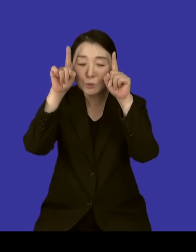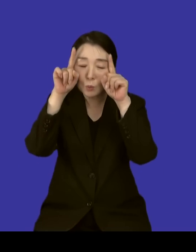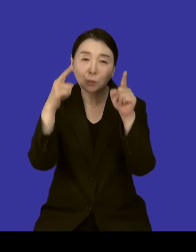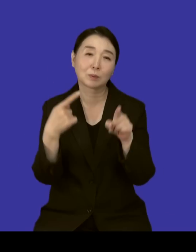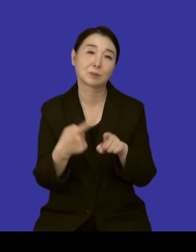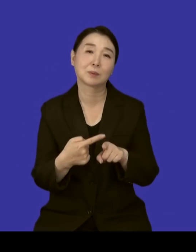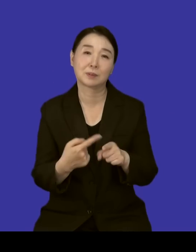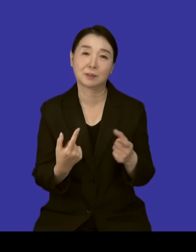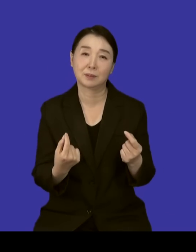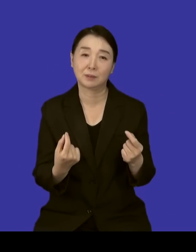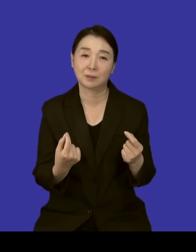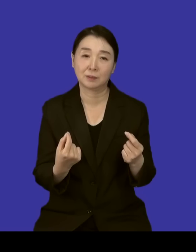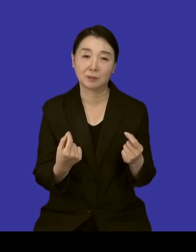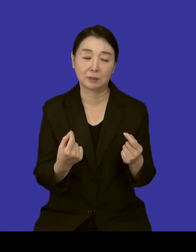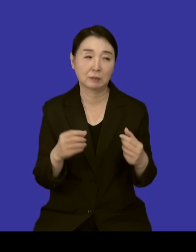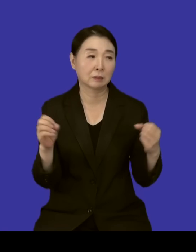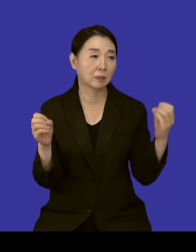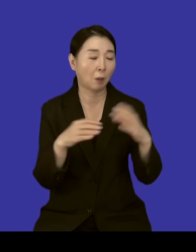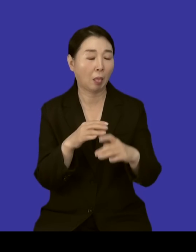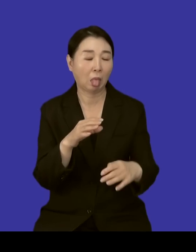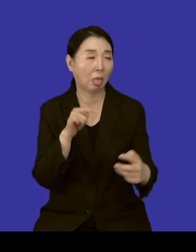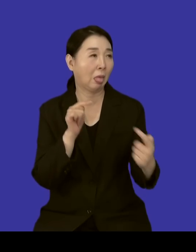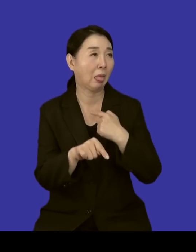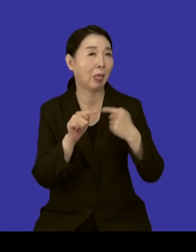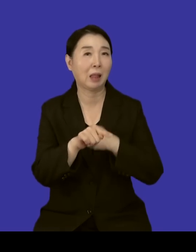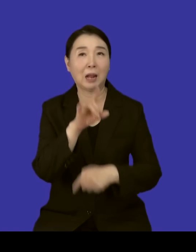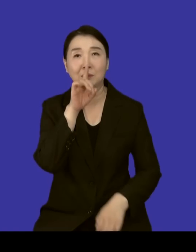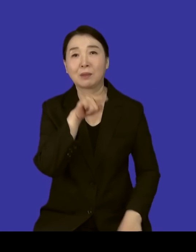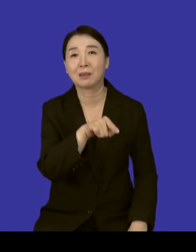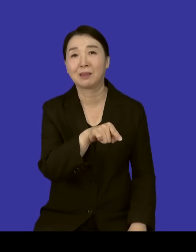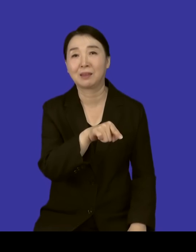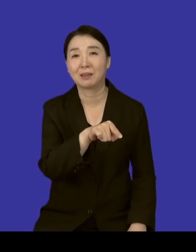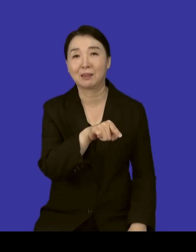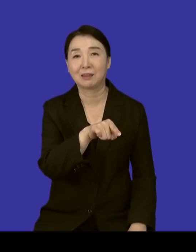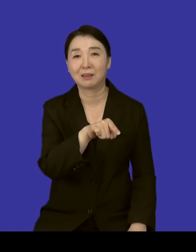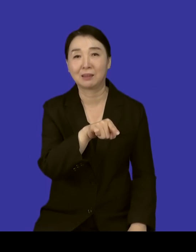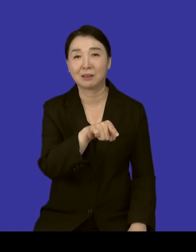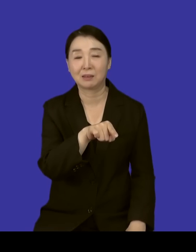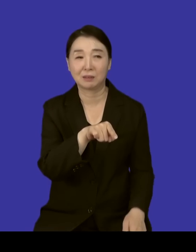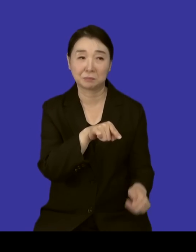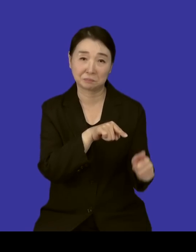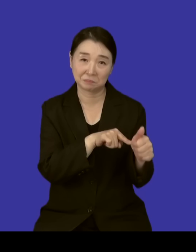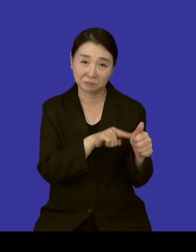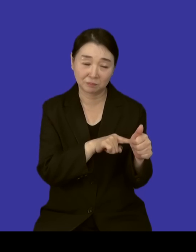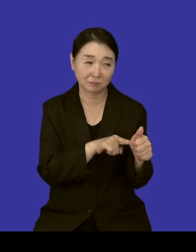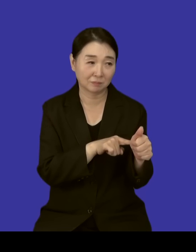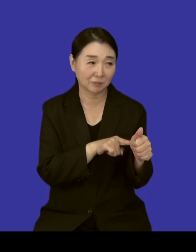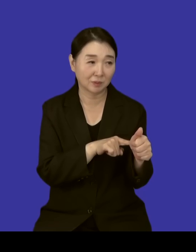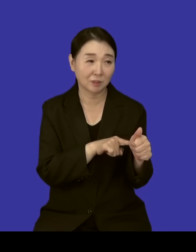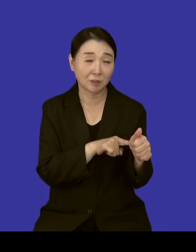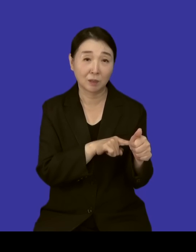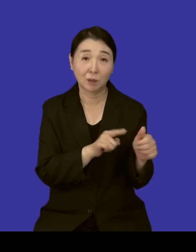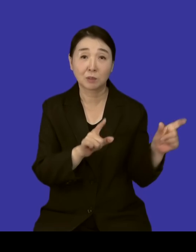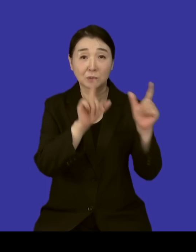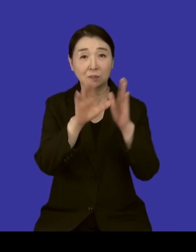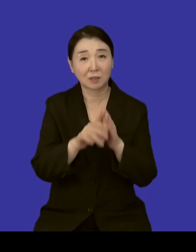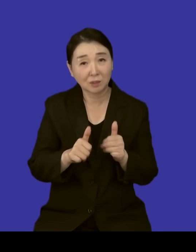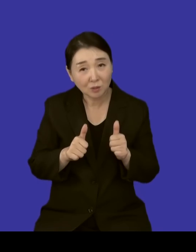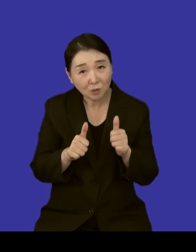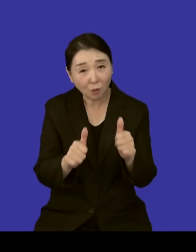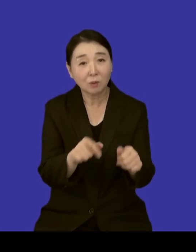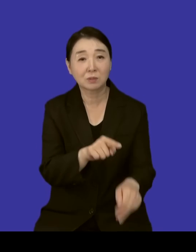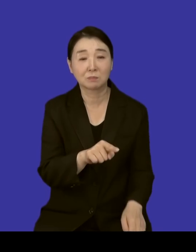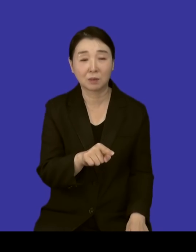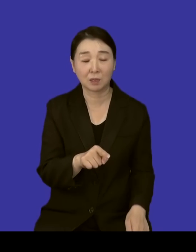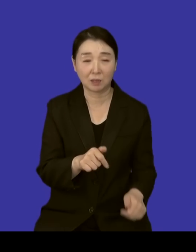그랬잖아요. 대화가 안 통하는 거지. 근데 이 남편은 너무 이제 성실한 거잖아. 성실한